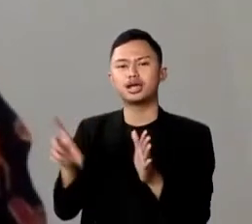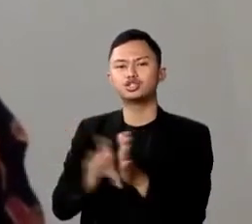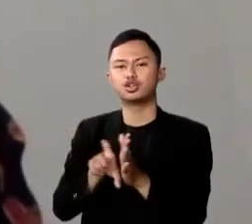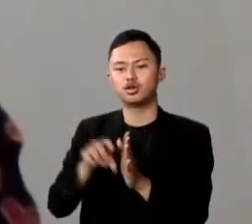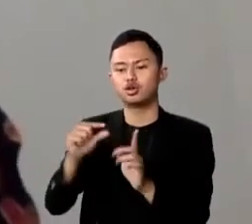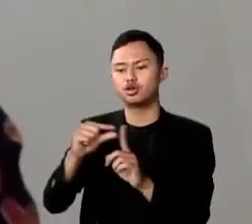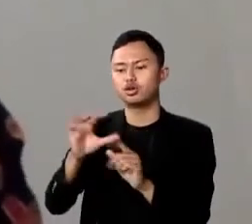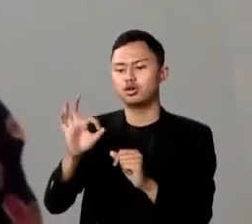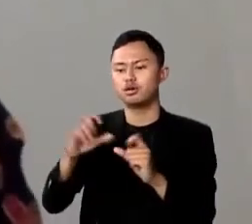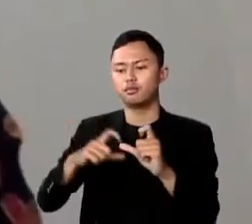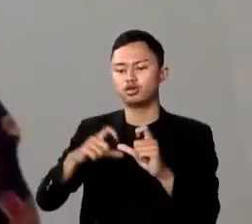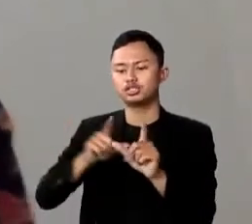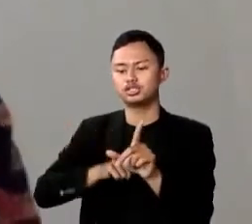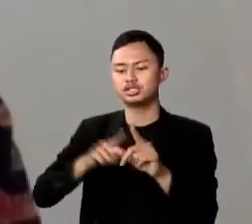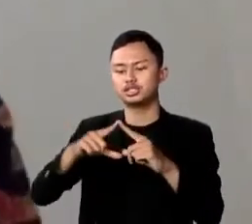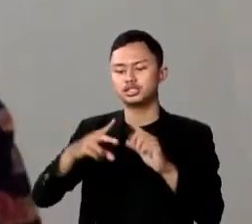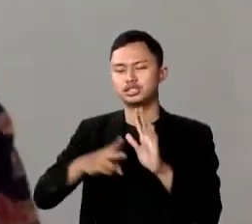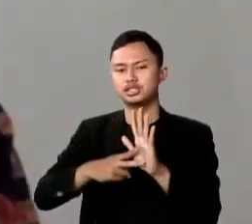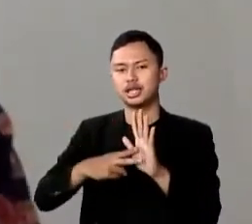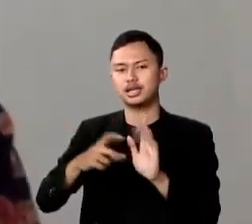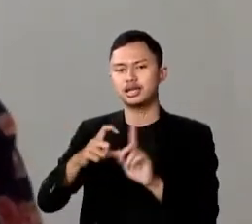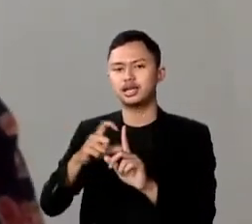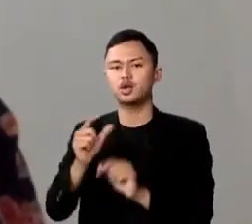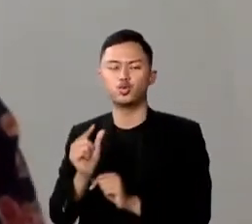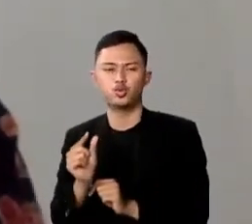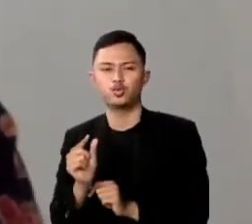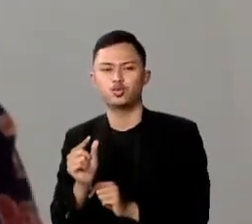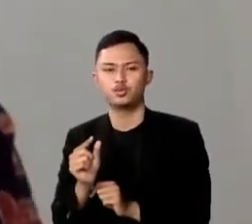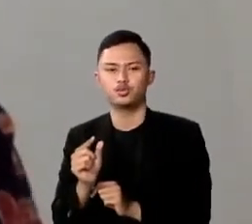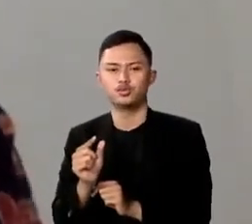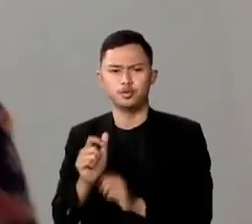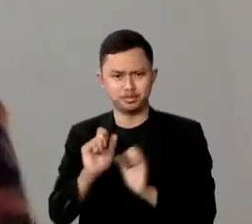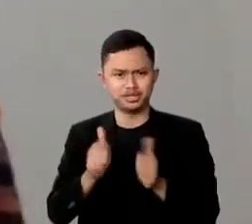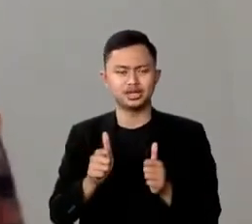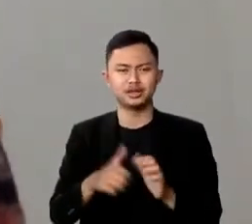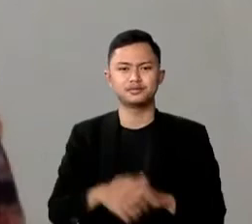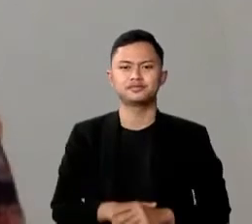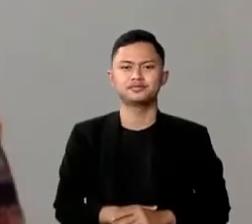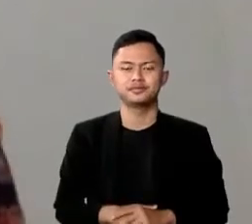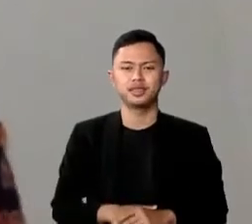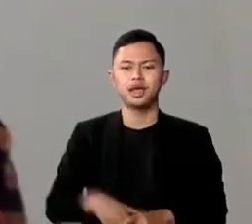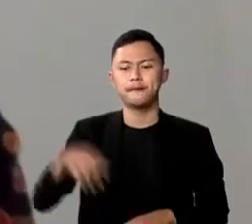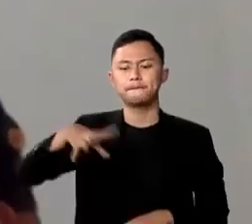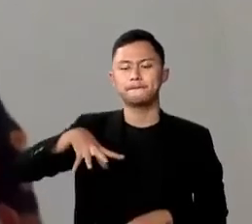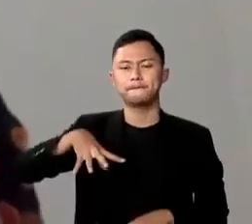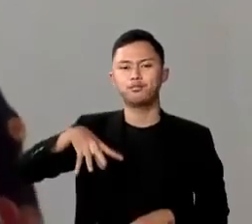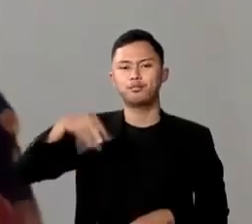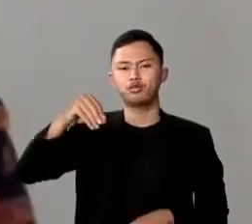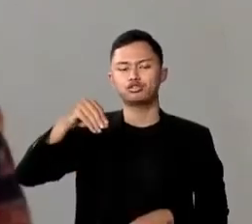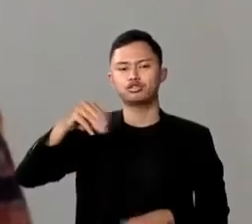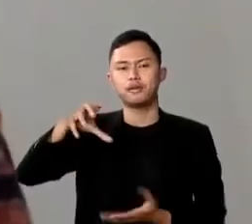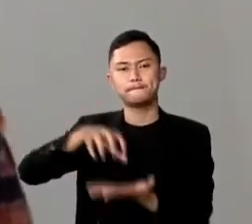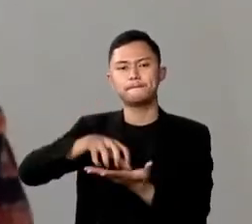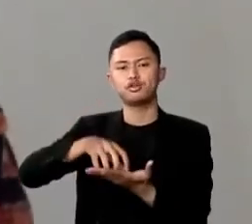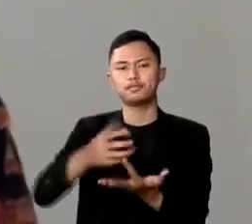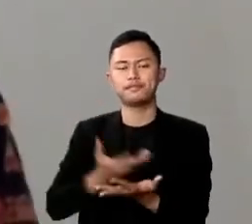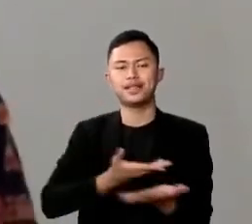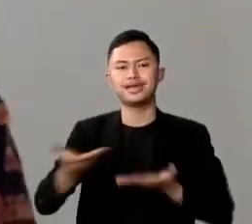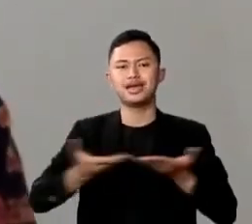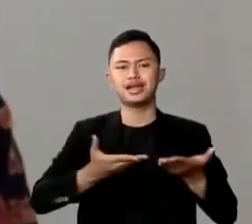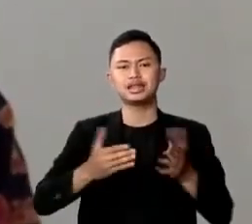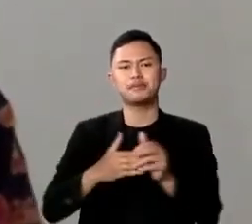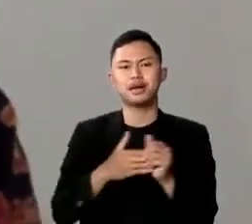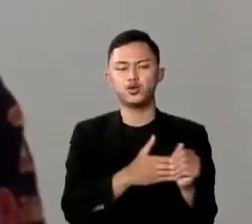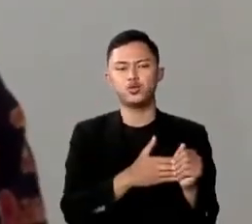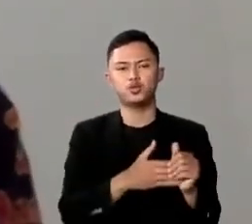Posyandu dan sebagainya Kenapa karena banyak penyakit lain yang juga berbahaya tapi bisa dicegah dengan vaksin